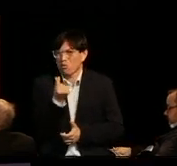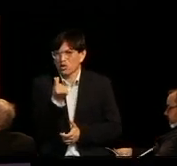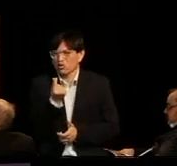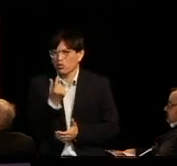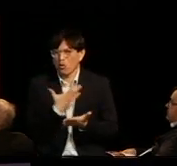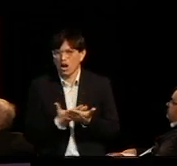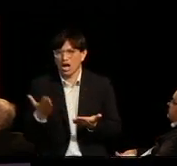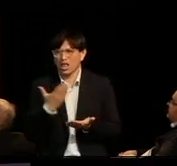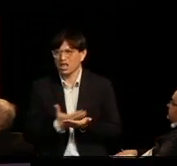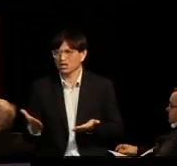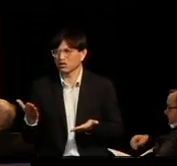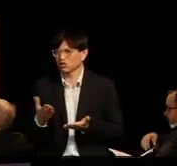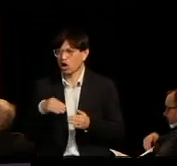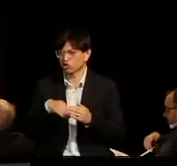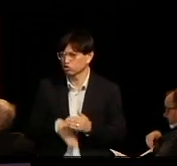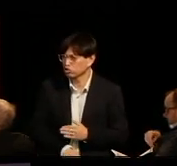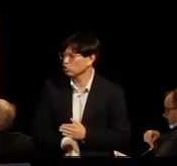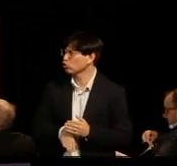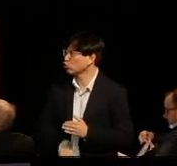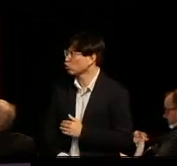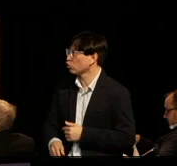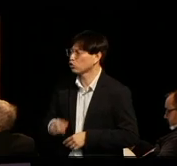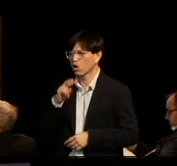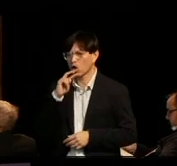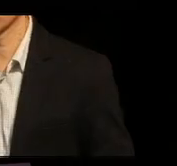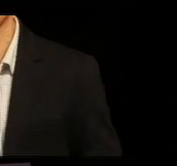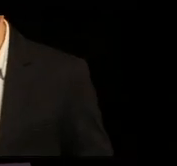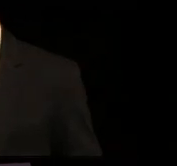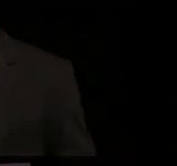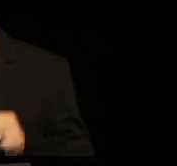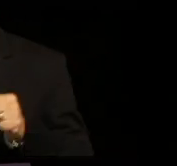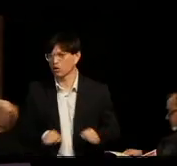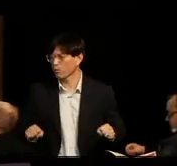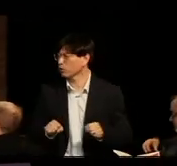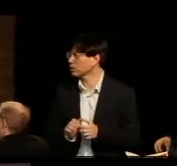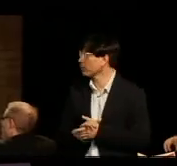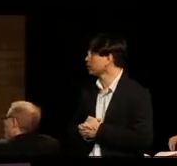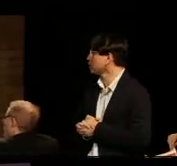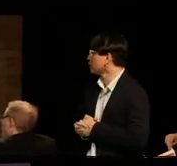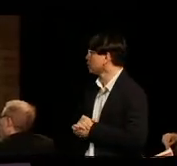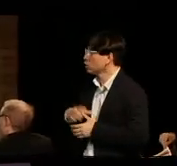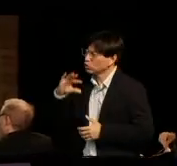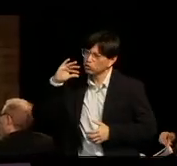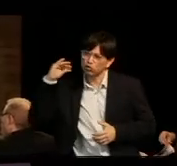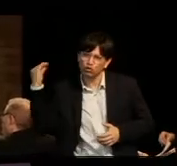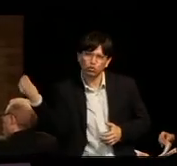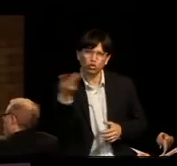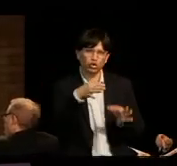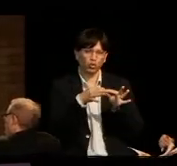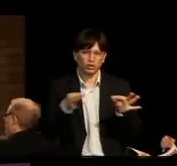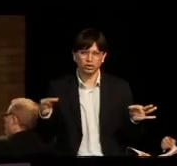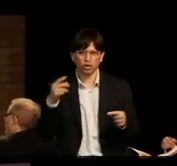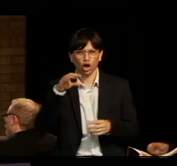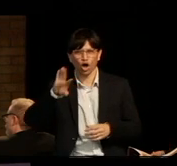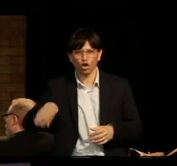e qualche nota sotto di consiglio di atteggiamento ovviamente su tutti questi temi trovate